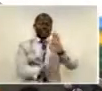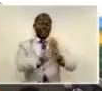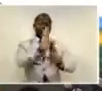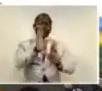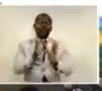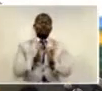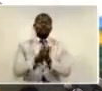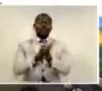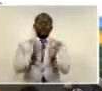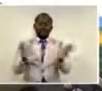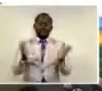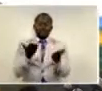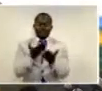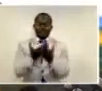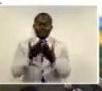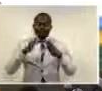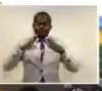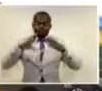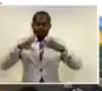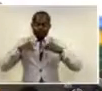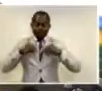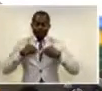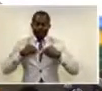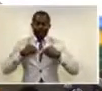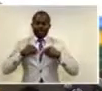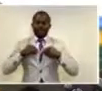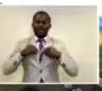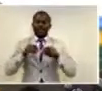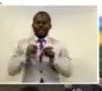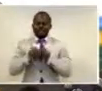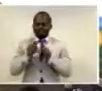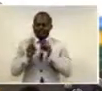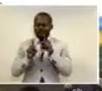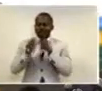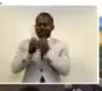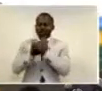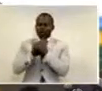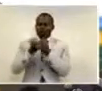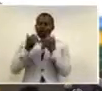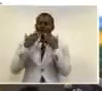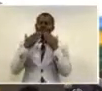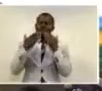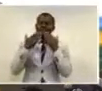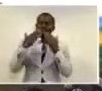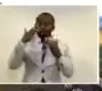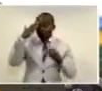Rubavu tubashimire kuko imvugo ariyo ngiro